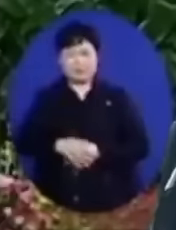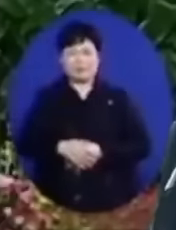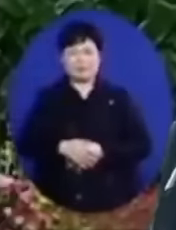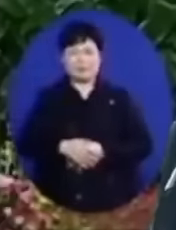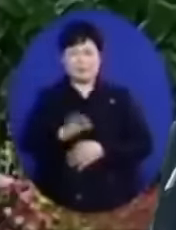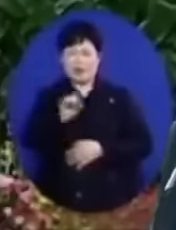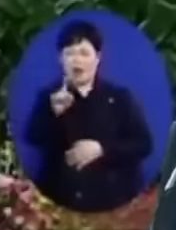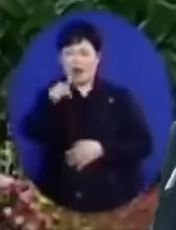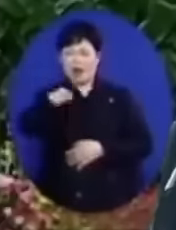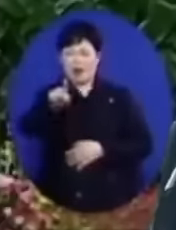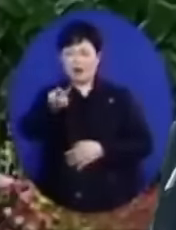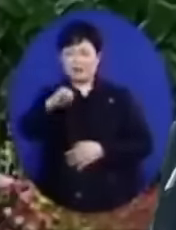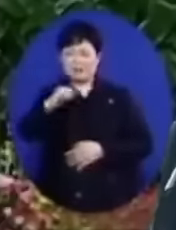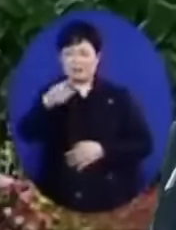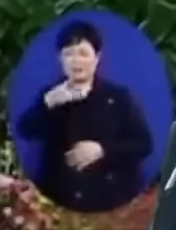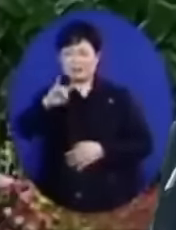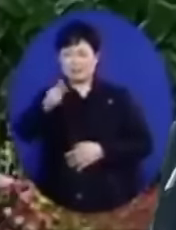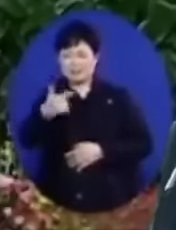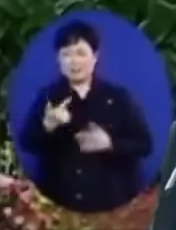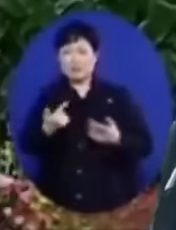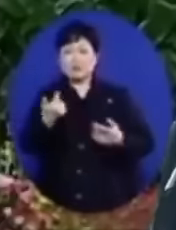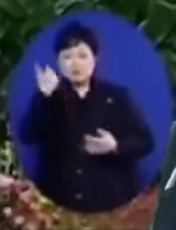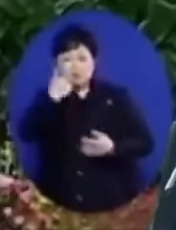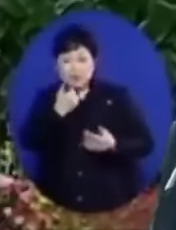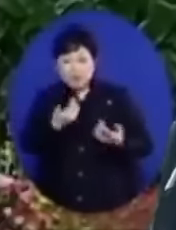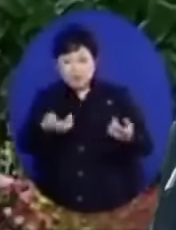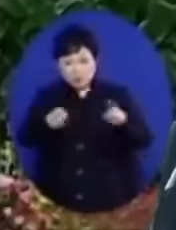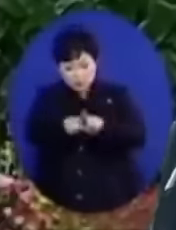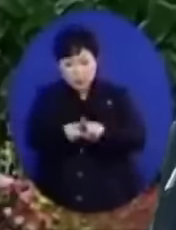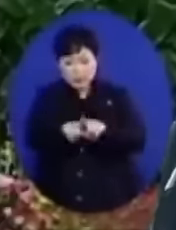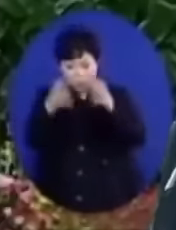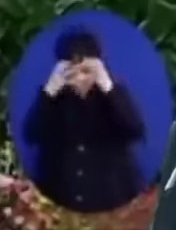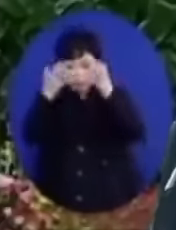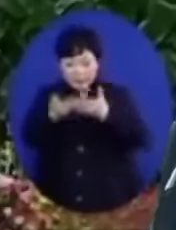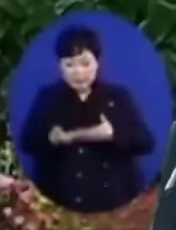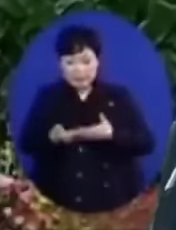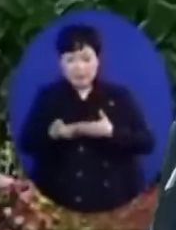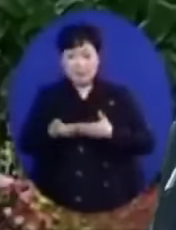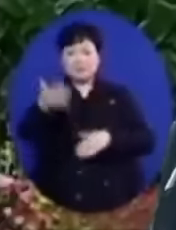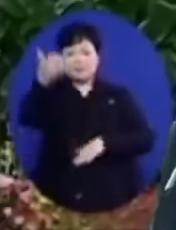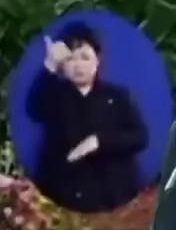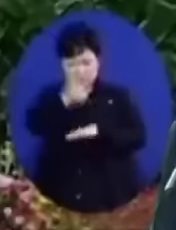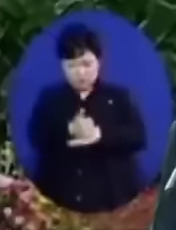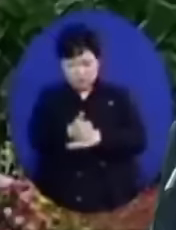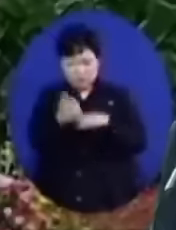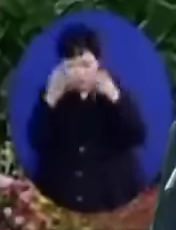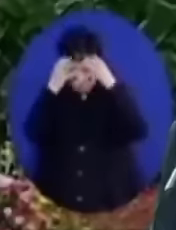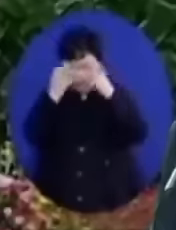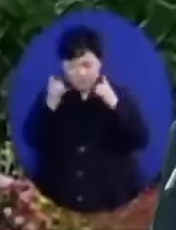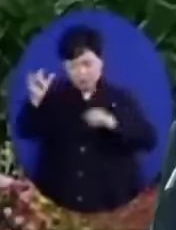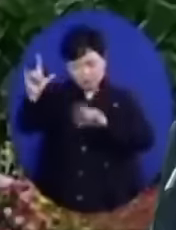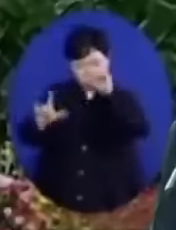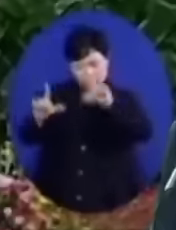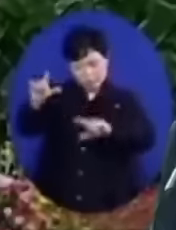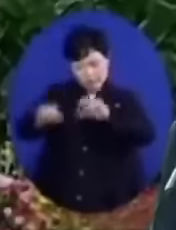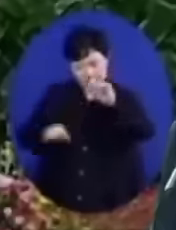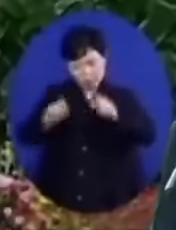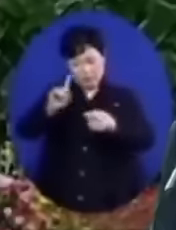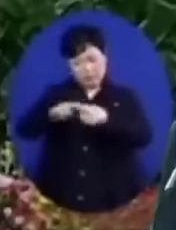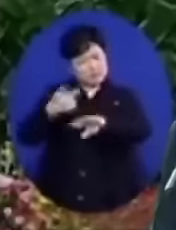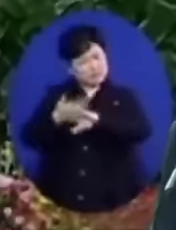어스틴은 고통은 누구나 동일하게 당하는 것이지만 그에 대한 결과는 그 고통을 당하는 사람의 태도에 따라 다르다고 말한